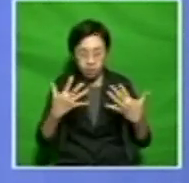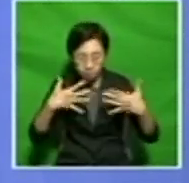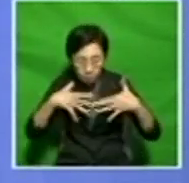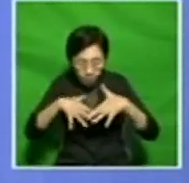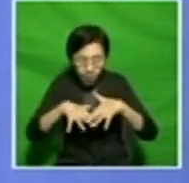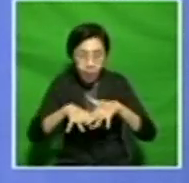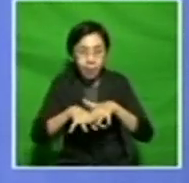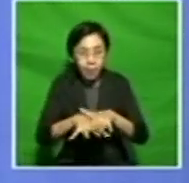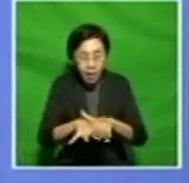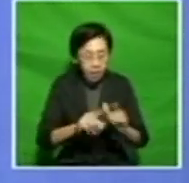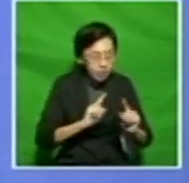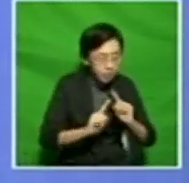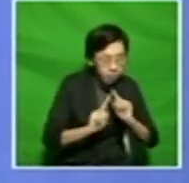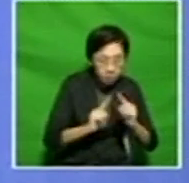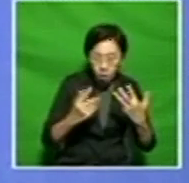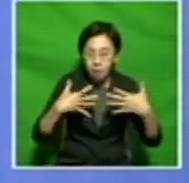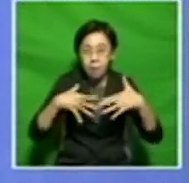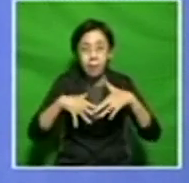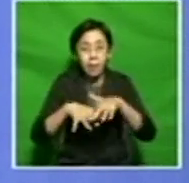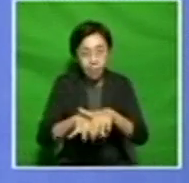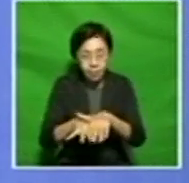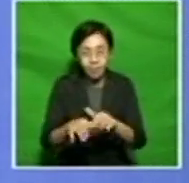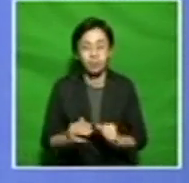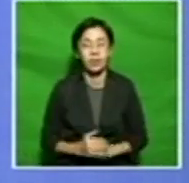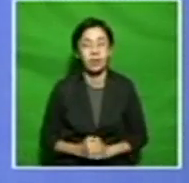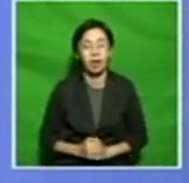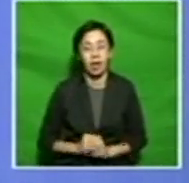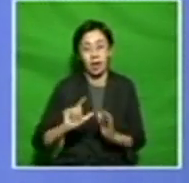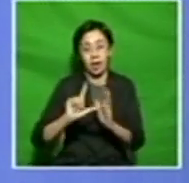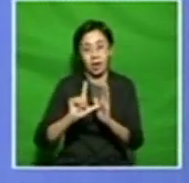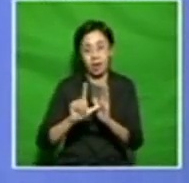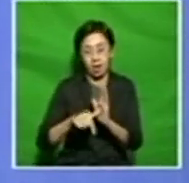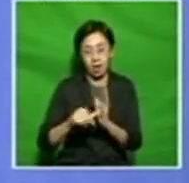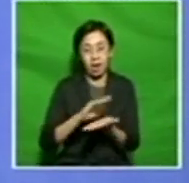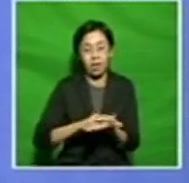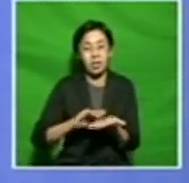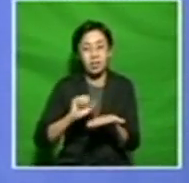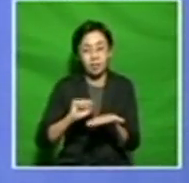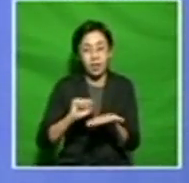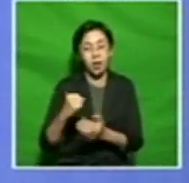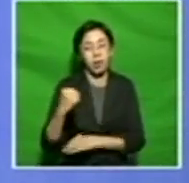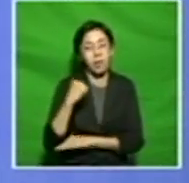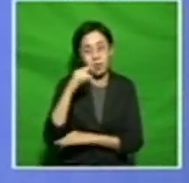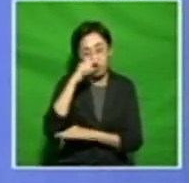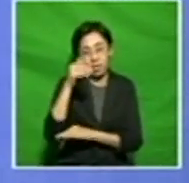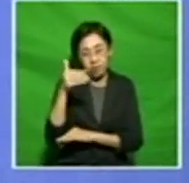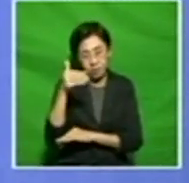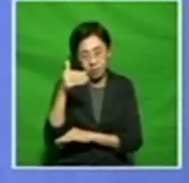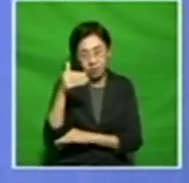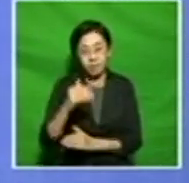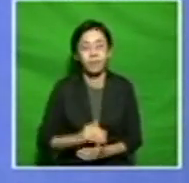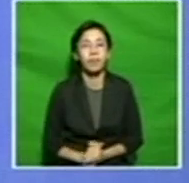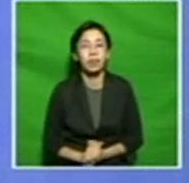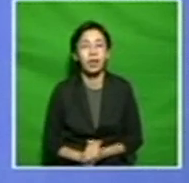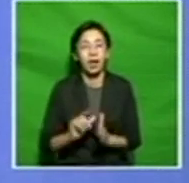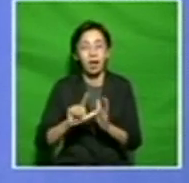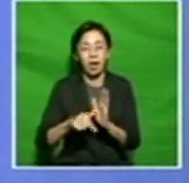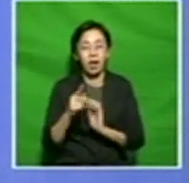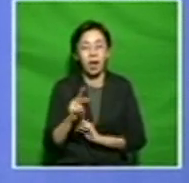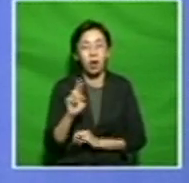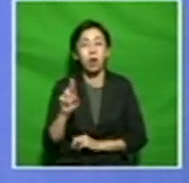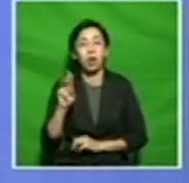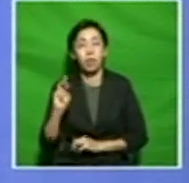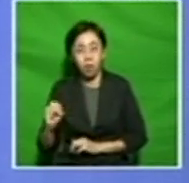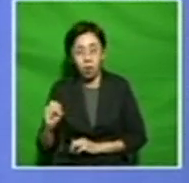านก็มีท่านเลขาธิการสภาความมั่นคงแห่งชาติท่านเลขาธิการคณะรัฐมนตรีเลข